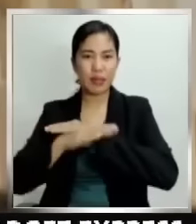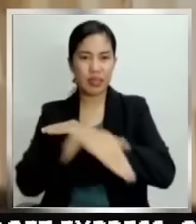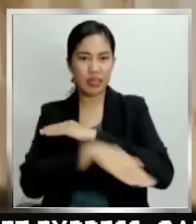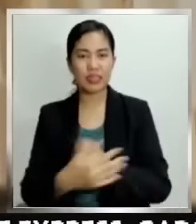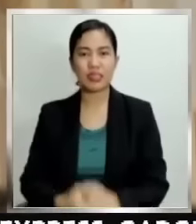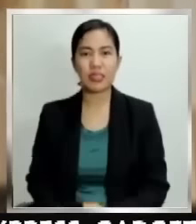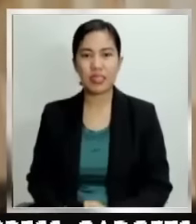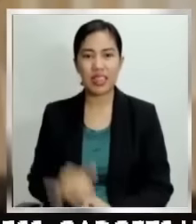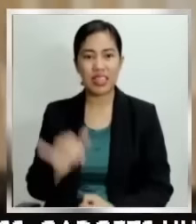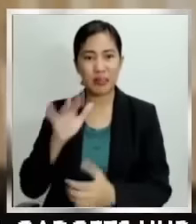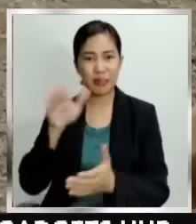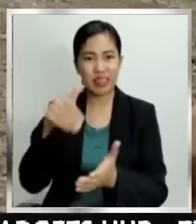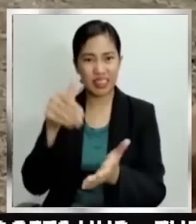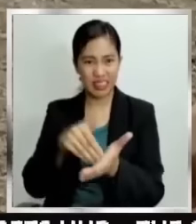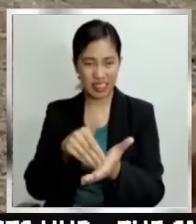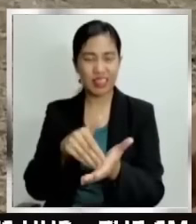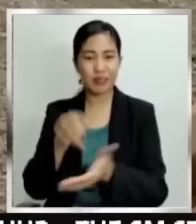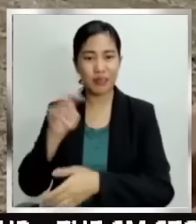Bay, nagtatambak, no?